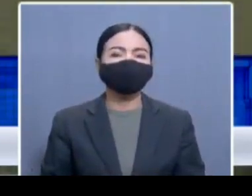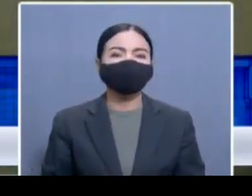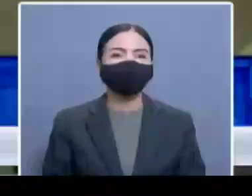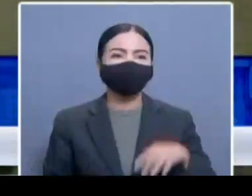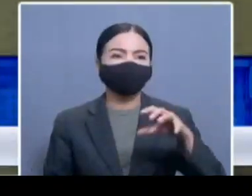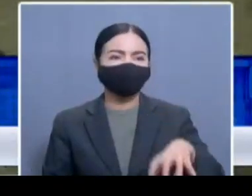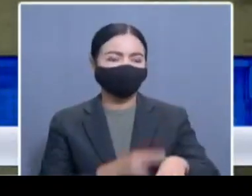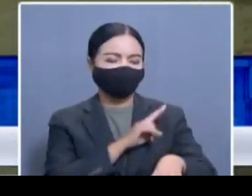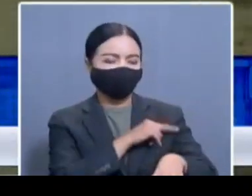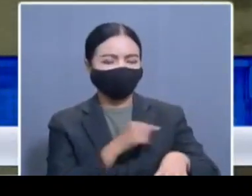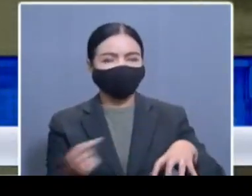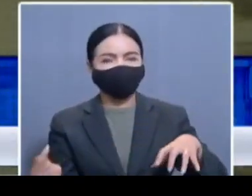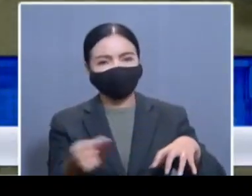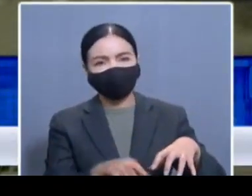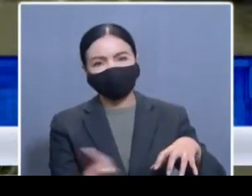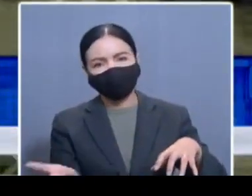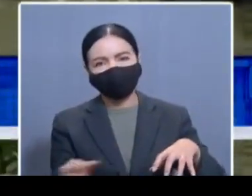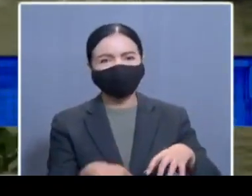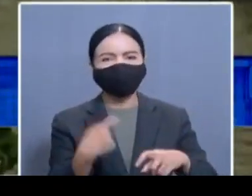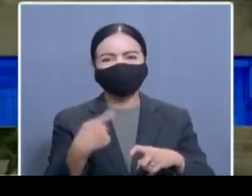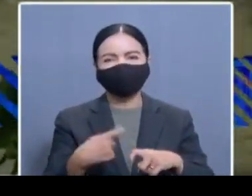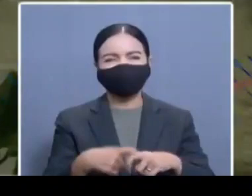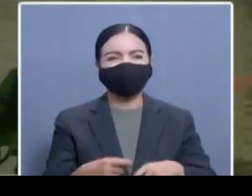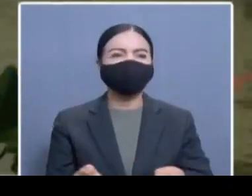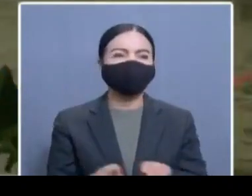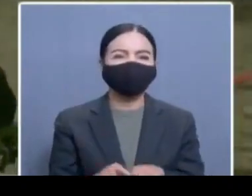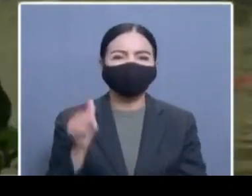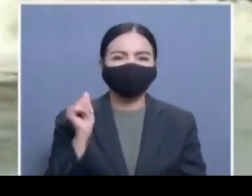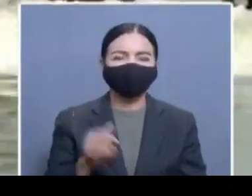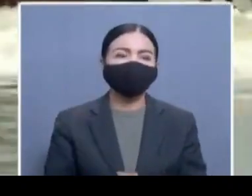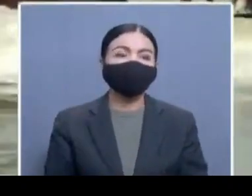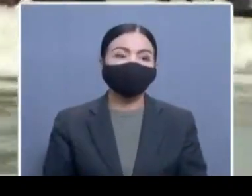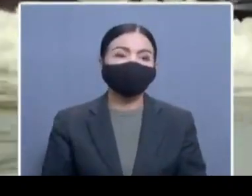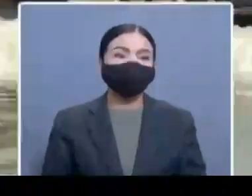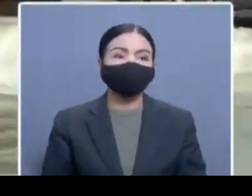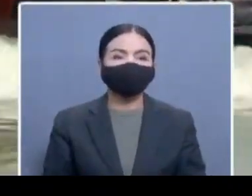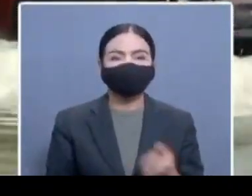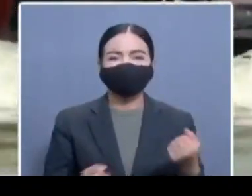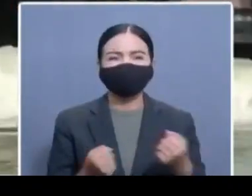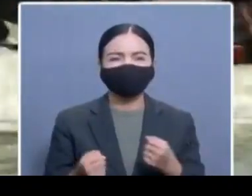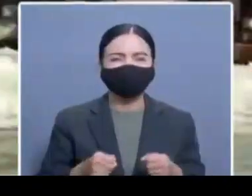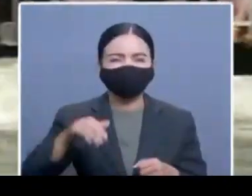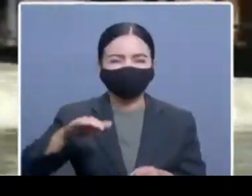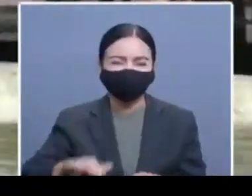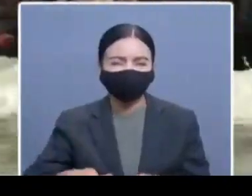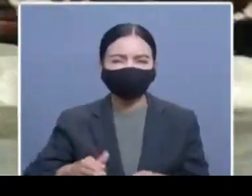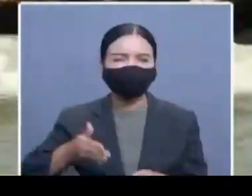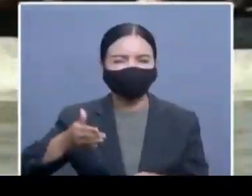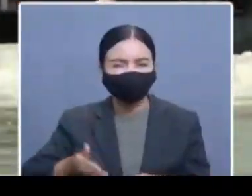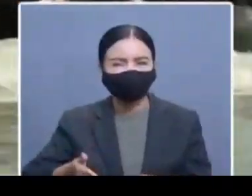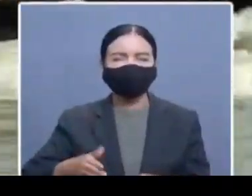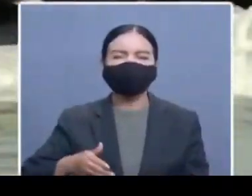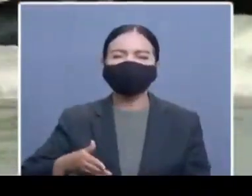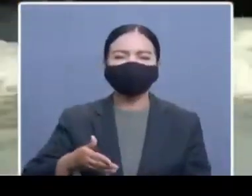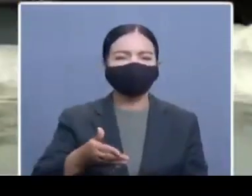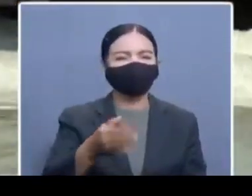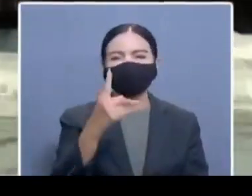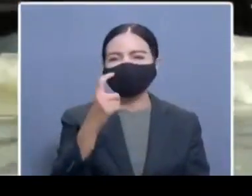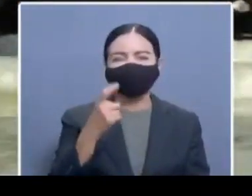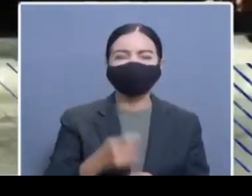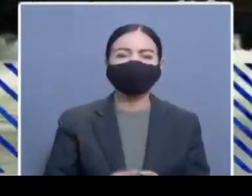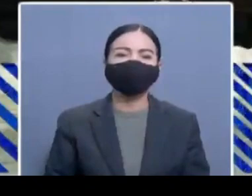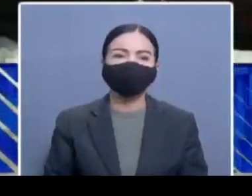งพยาบาลนั้นก็ยังคงต้องเป็นไปด้วยความยากลำบากเนื่องจากว่ารถเล็กนั้นยังไม่สามารถสัญจรไปมาได้ครับ